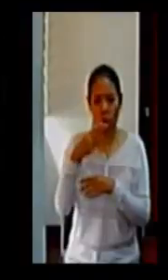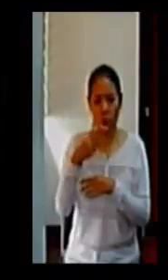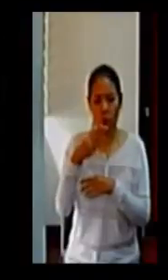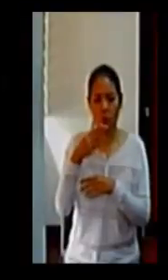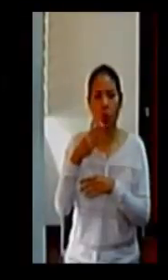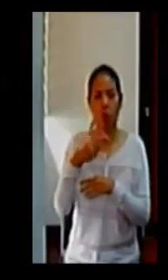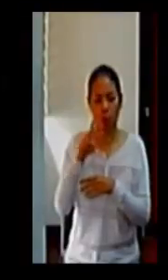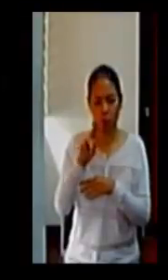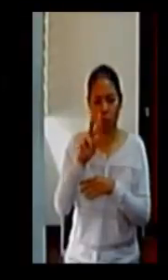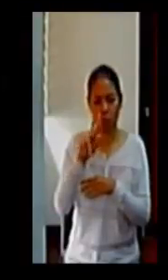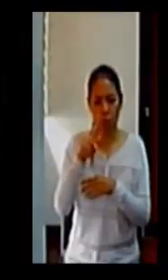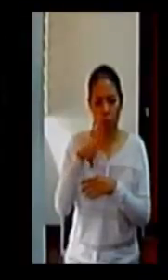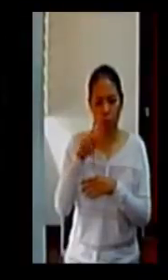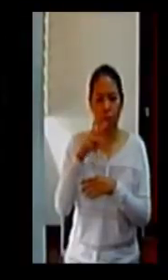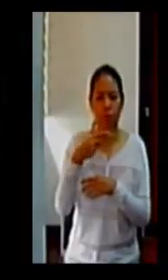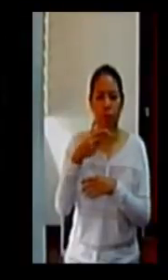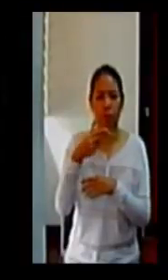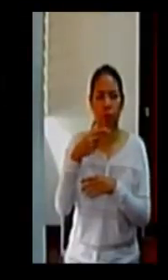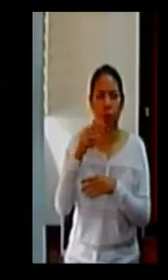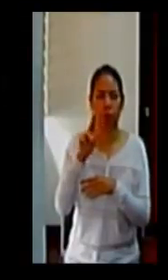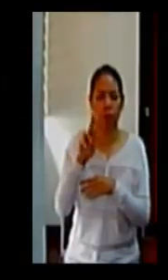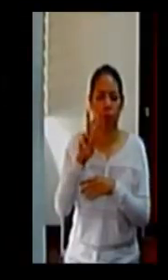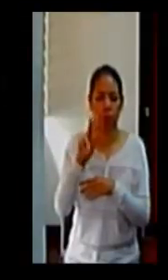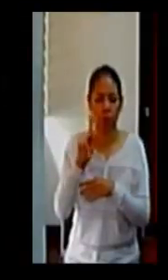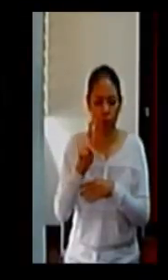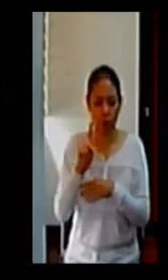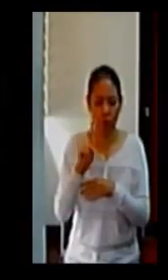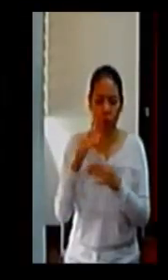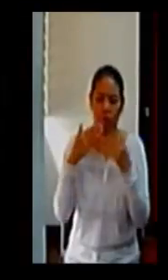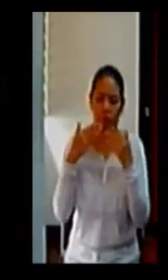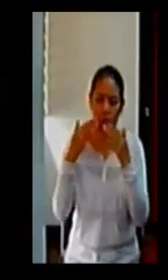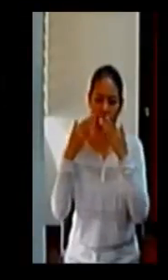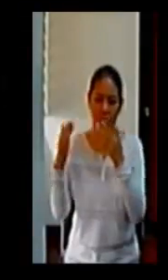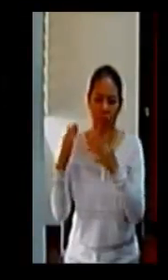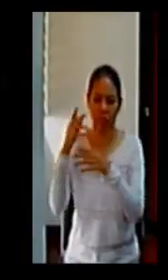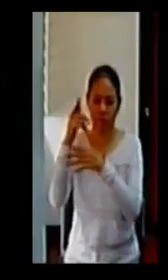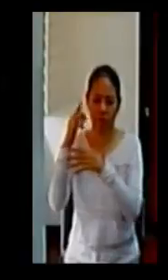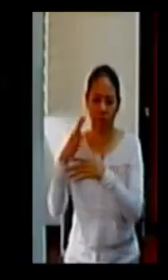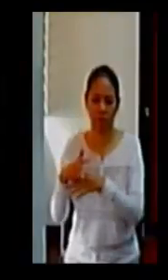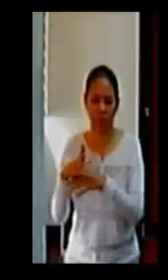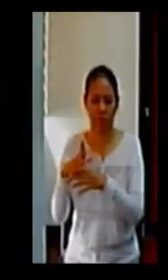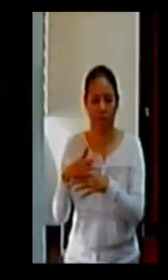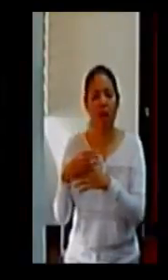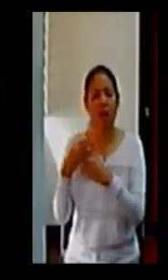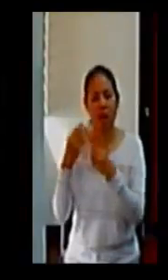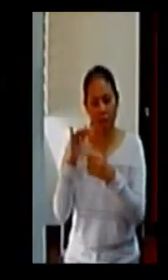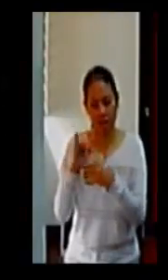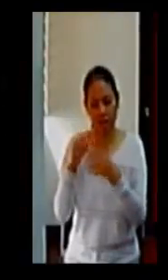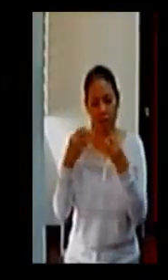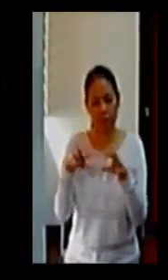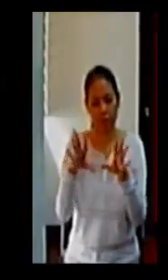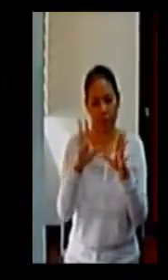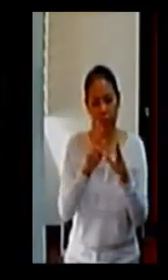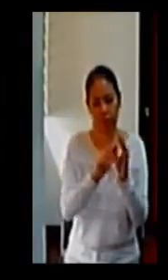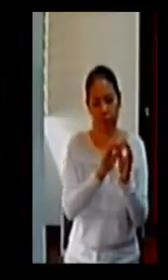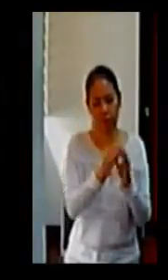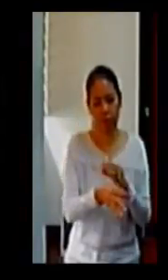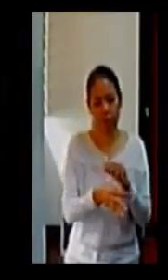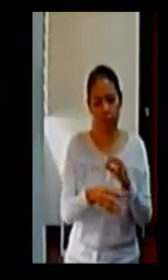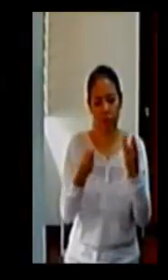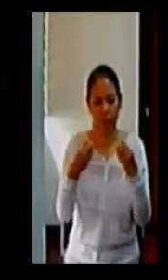ng ganon. To thanks the gods na nakapagtanim kami. And after harvest